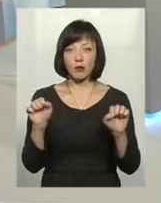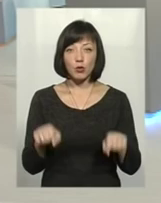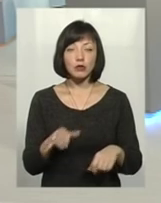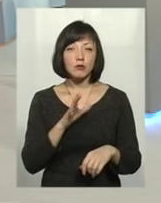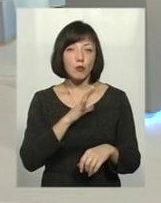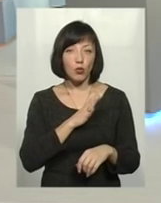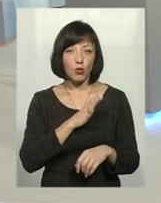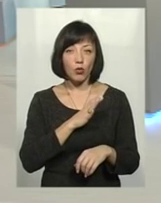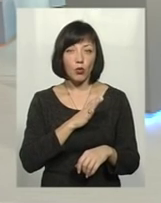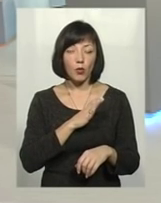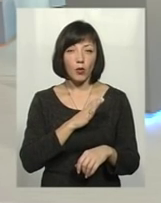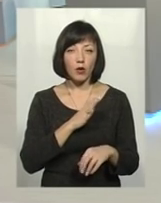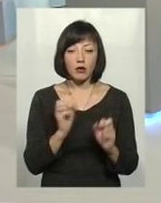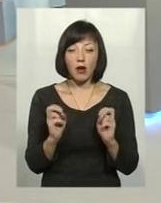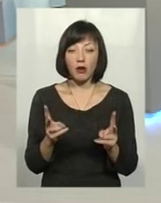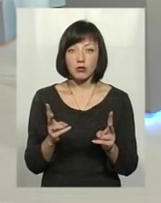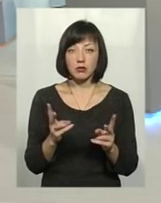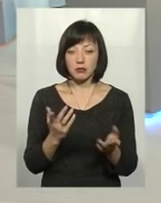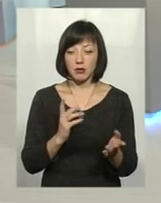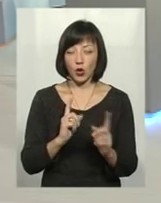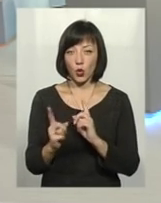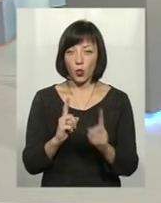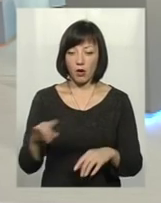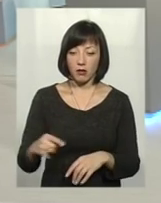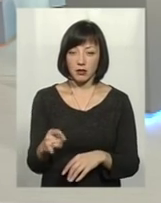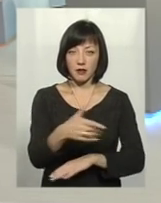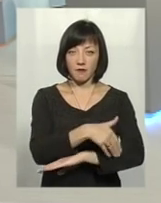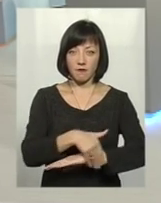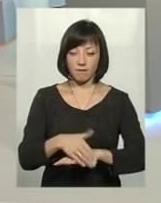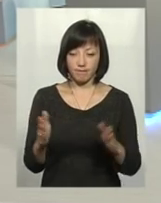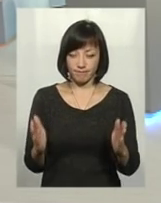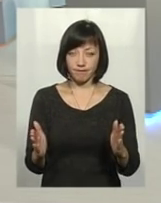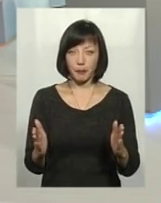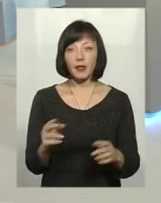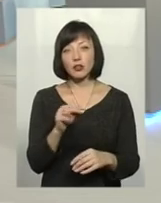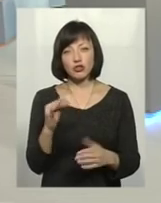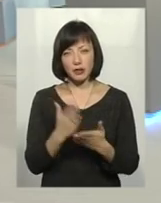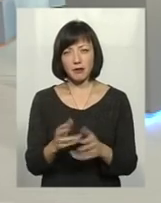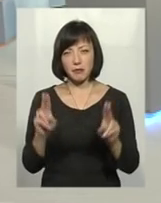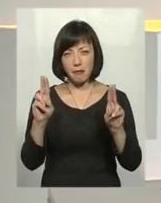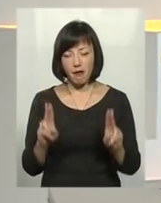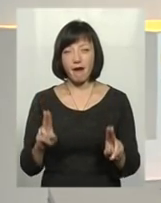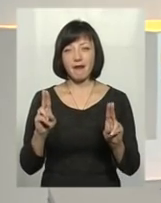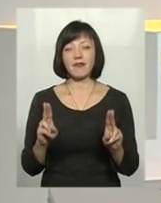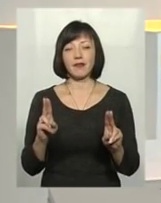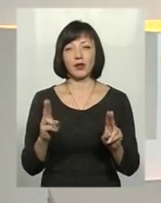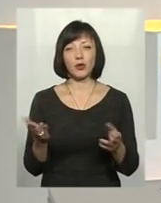було якимось чином рухатися тим двором? Чи є якісь золоте правило, яке би